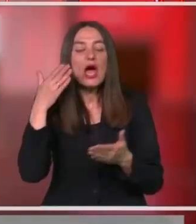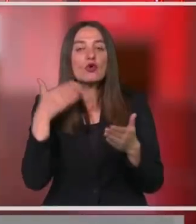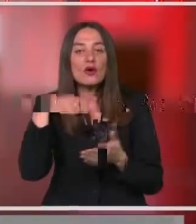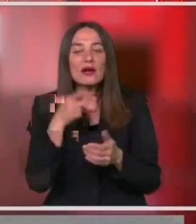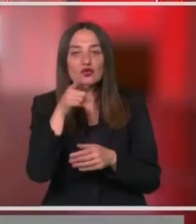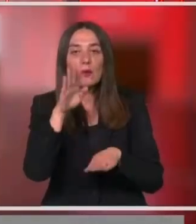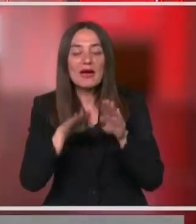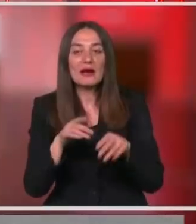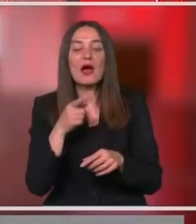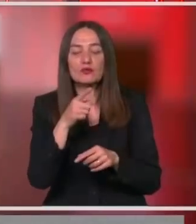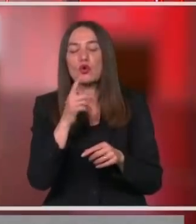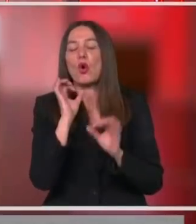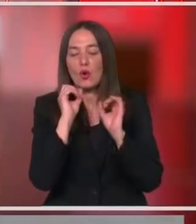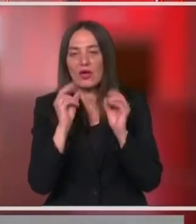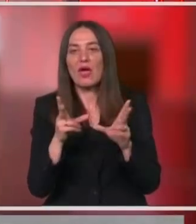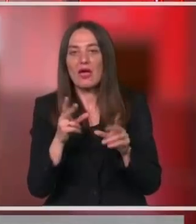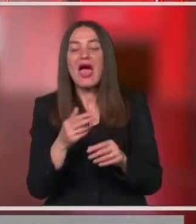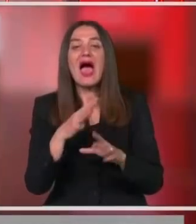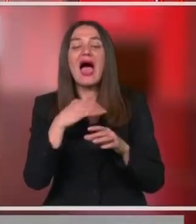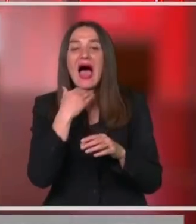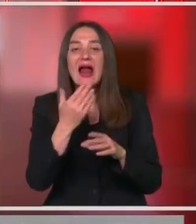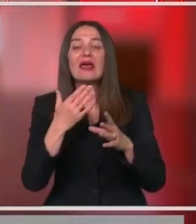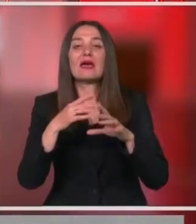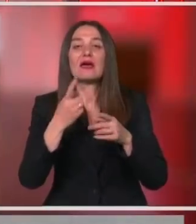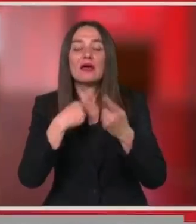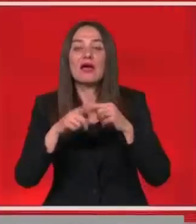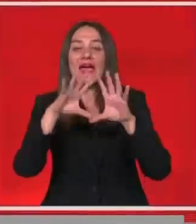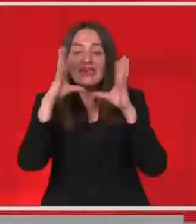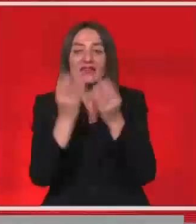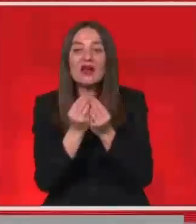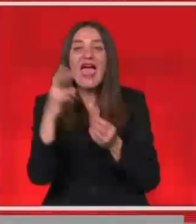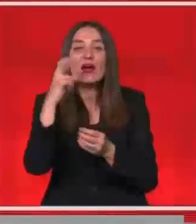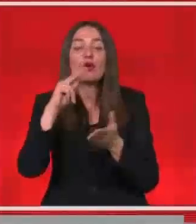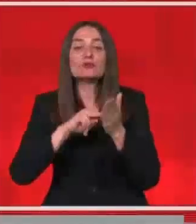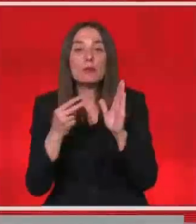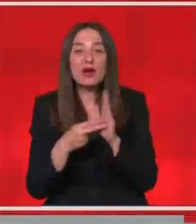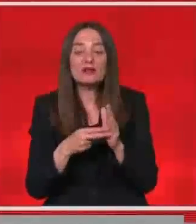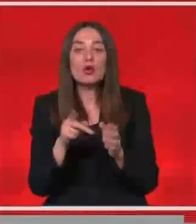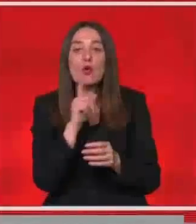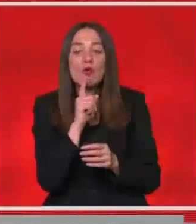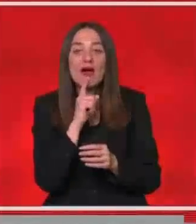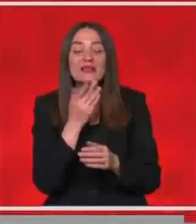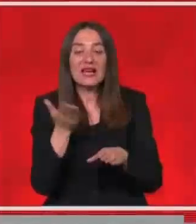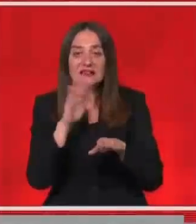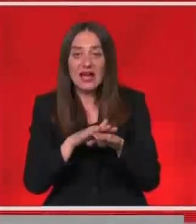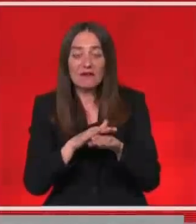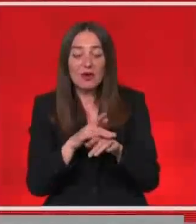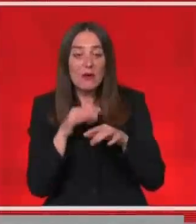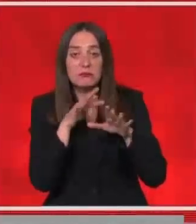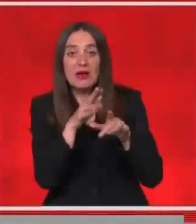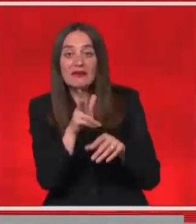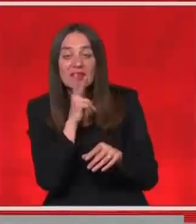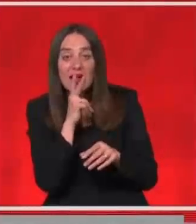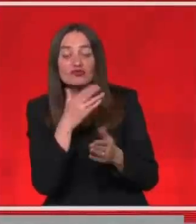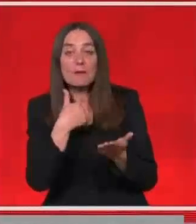meru. Konkretna mera je sasvim okej, ali generalno na ekonomsku politiku koja je zasnovana na podsticaju tražnje,